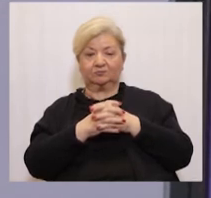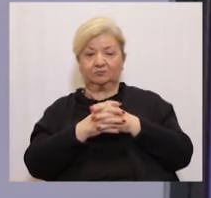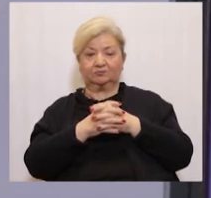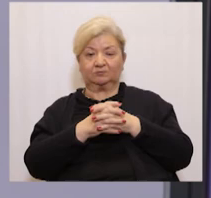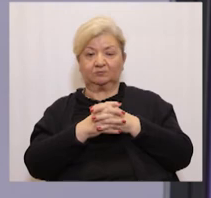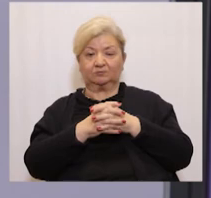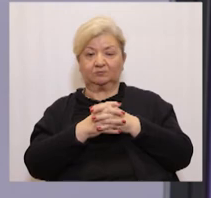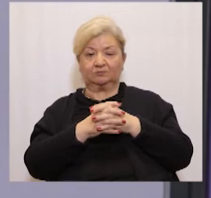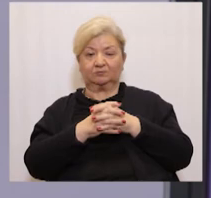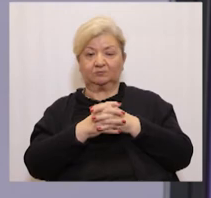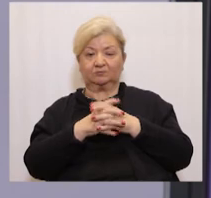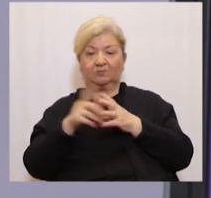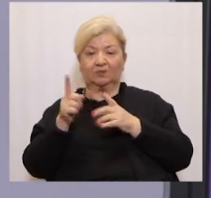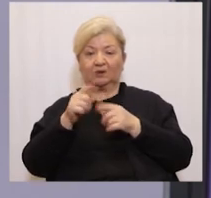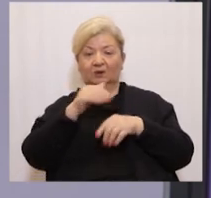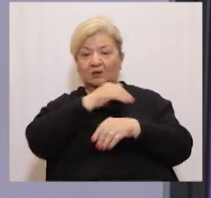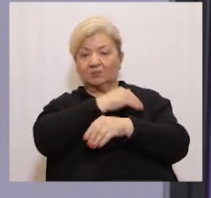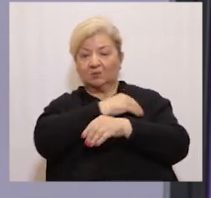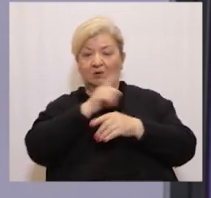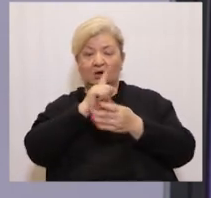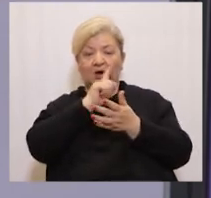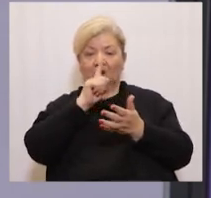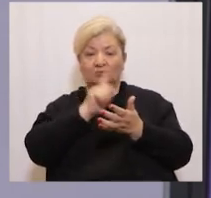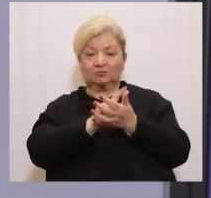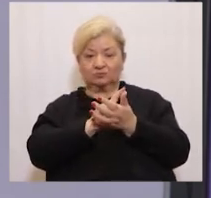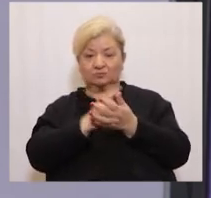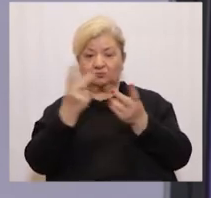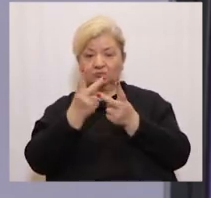რომ აუცილებლად უნდა იყოს მოცემული, ასე